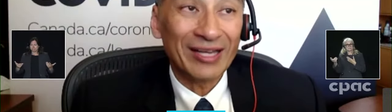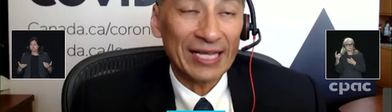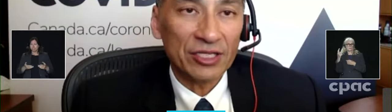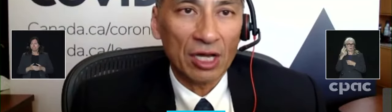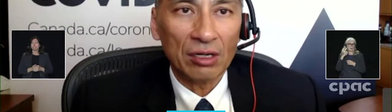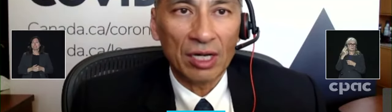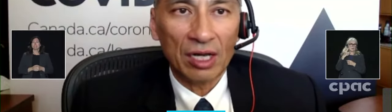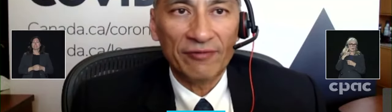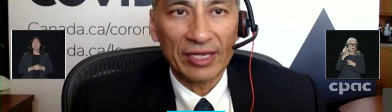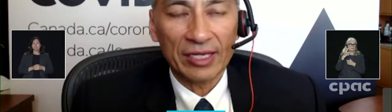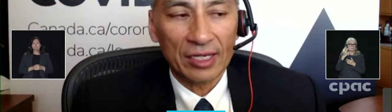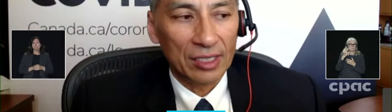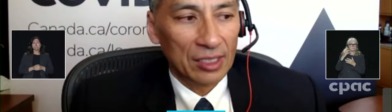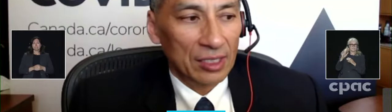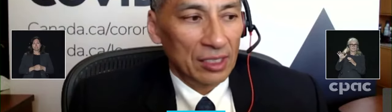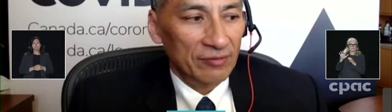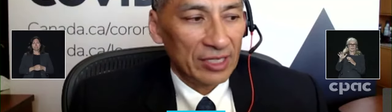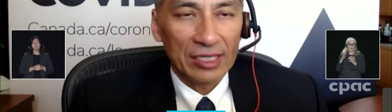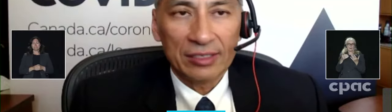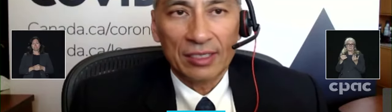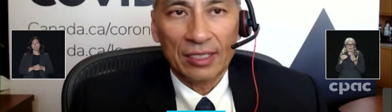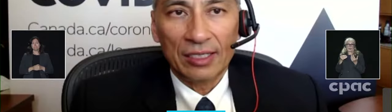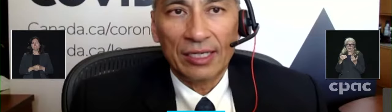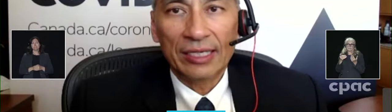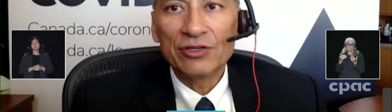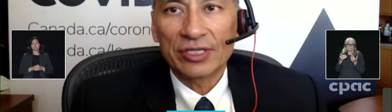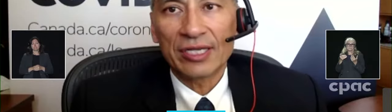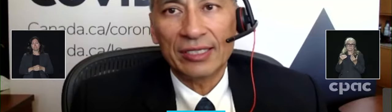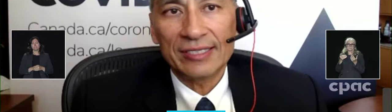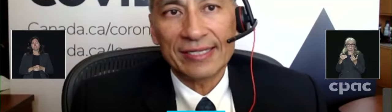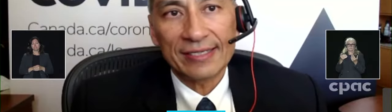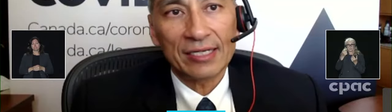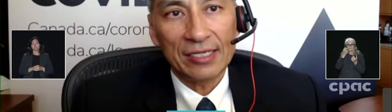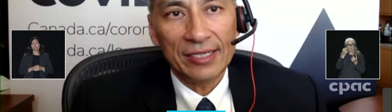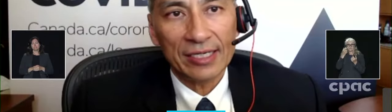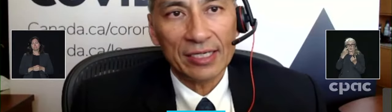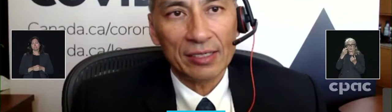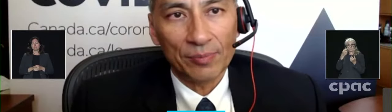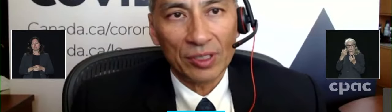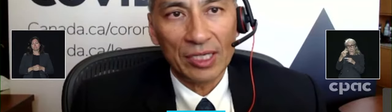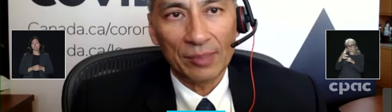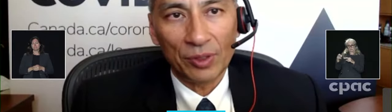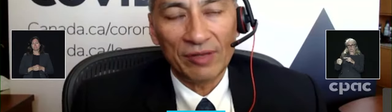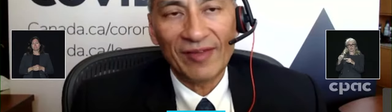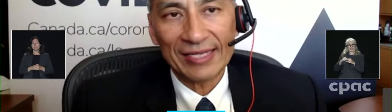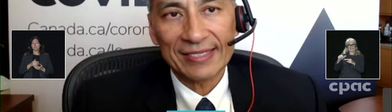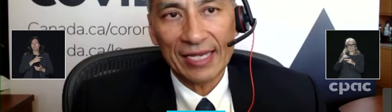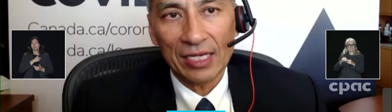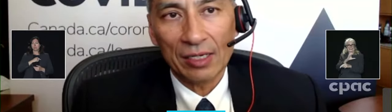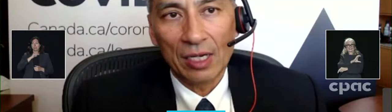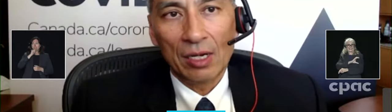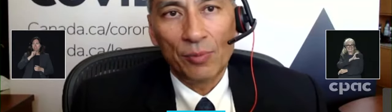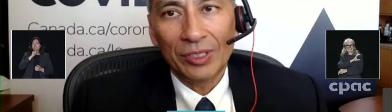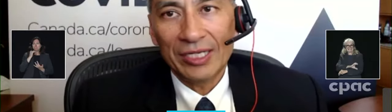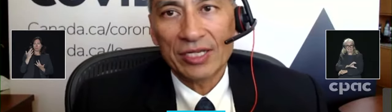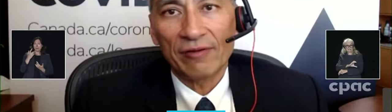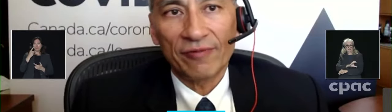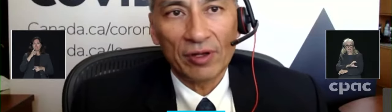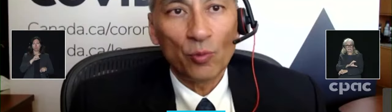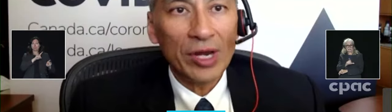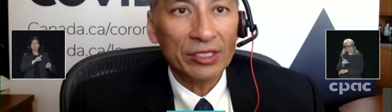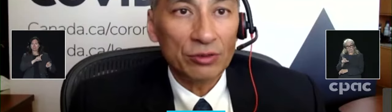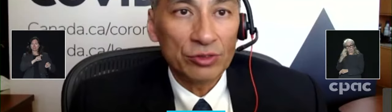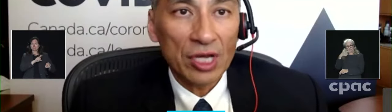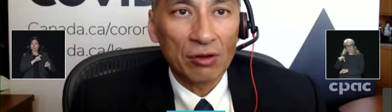attend avec les résultats des essais cliniques pour le vaccin pour